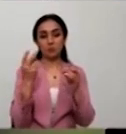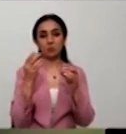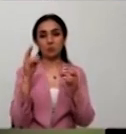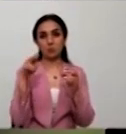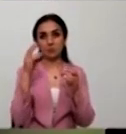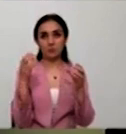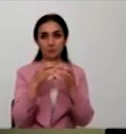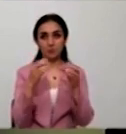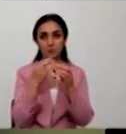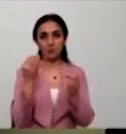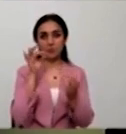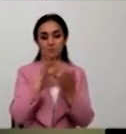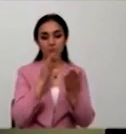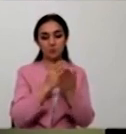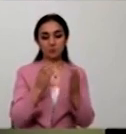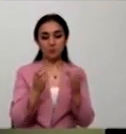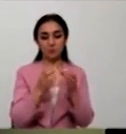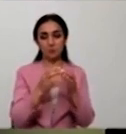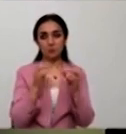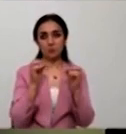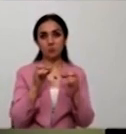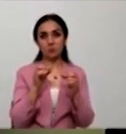D guruhga tushadigan jamoani